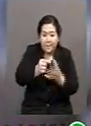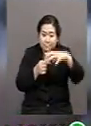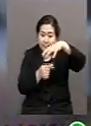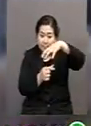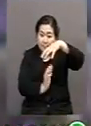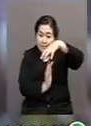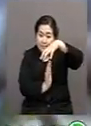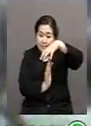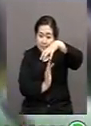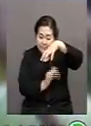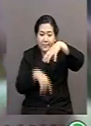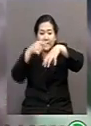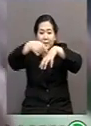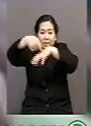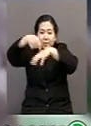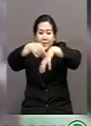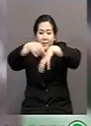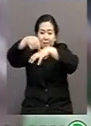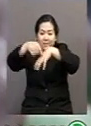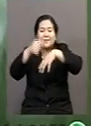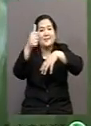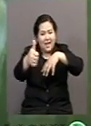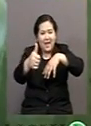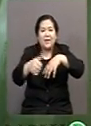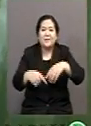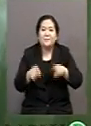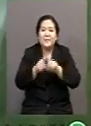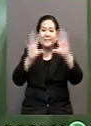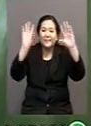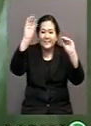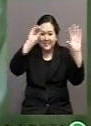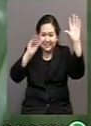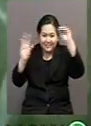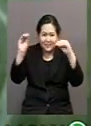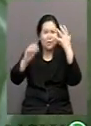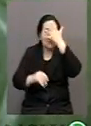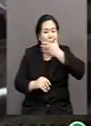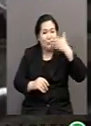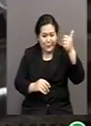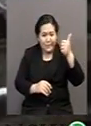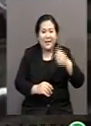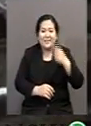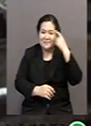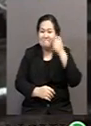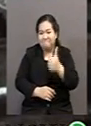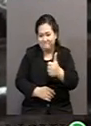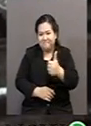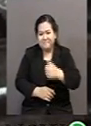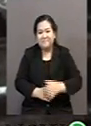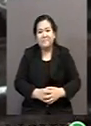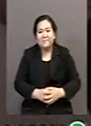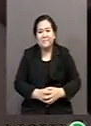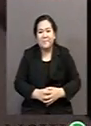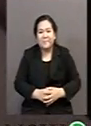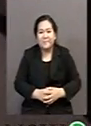แตงโมแล้วก็ไปห้อยแทนโคมไฟก็ใช้แทนแสงดาวในยามค่ำคืนดูไปน่าจะสวยแล้วก็เก๋ทีเดียวช